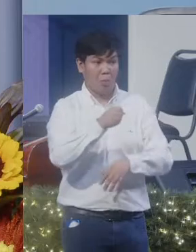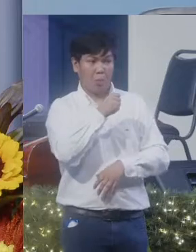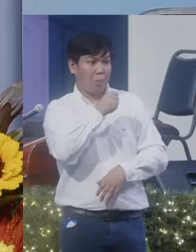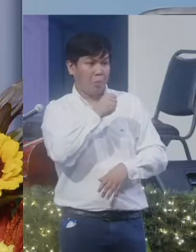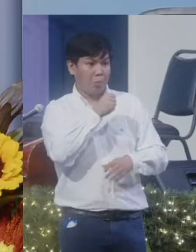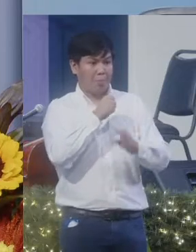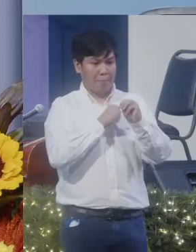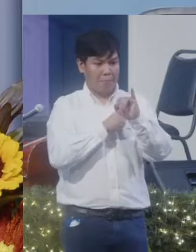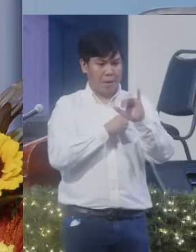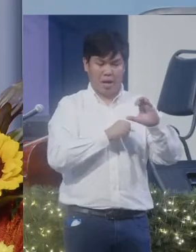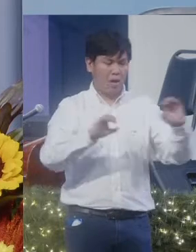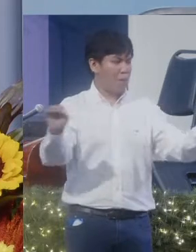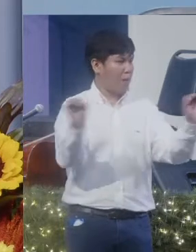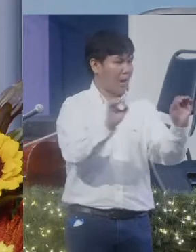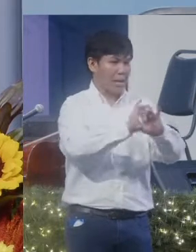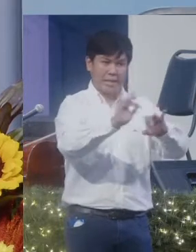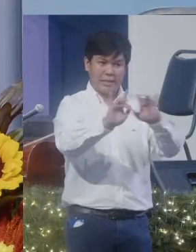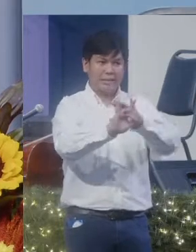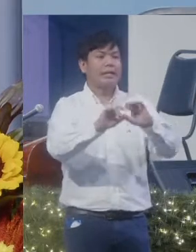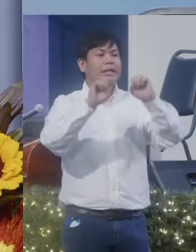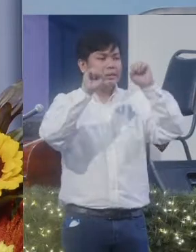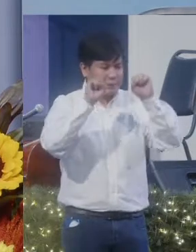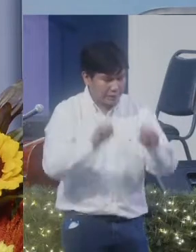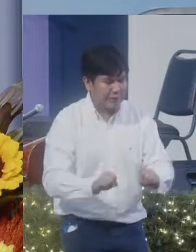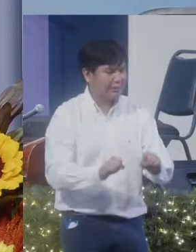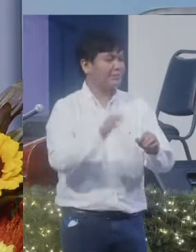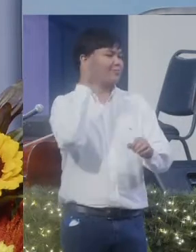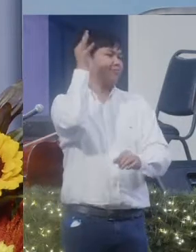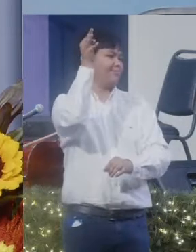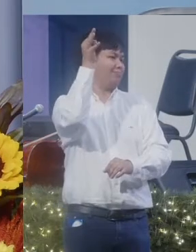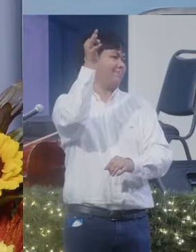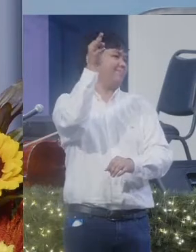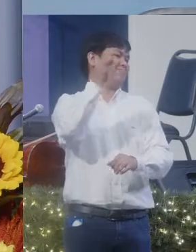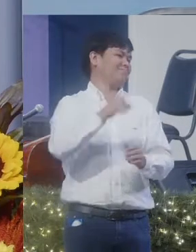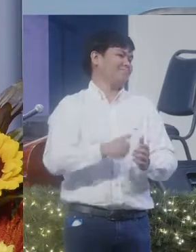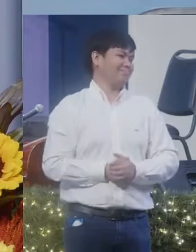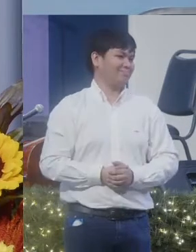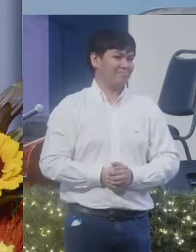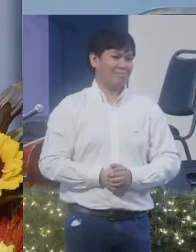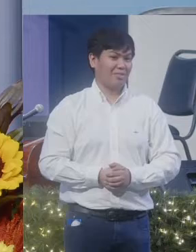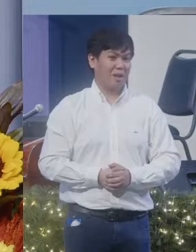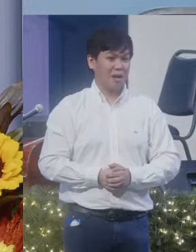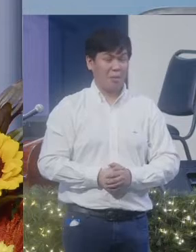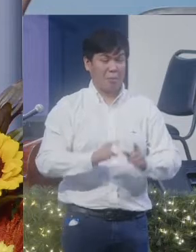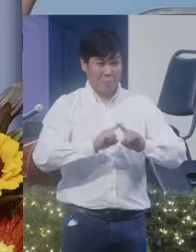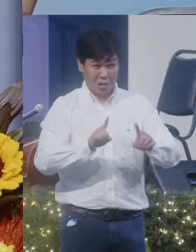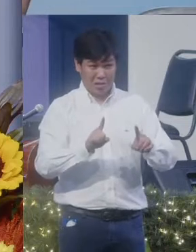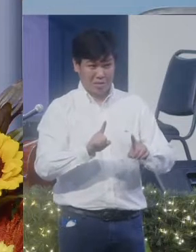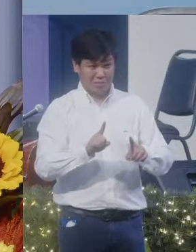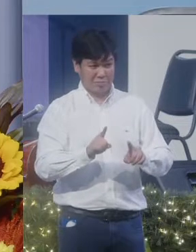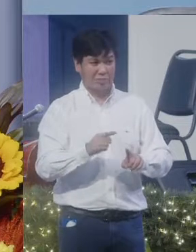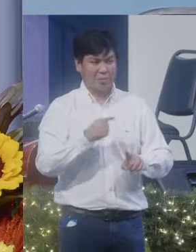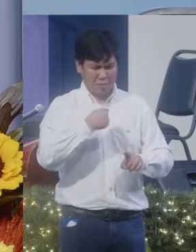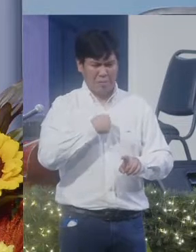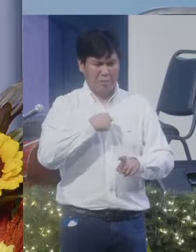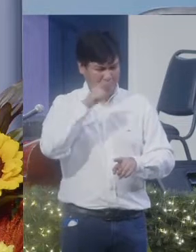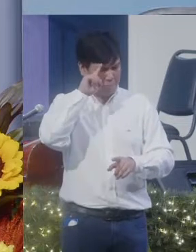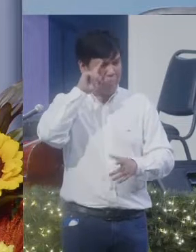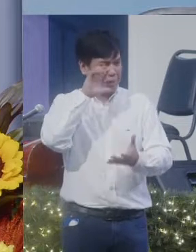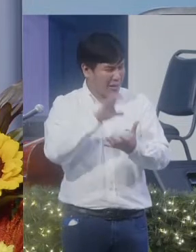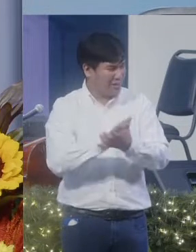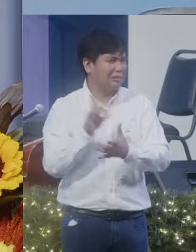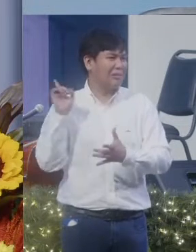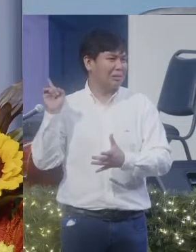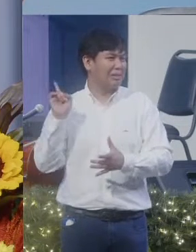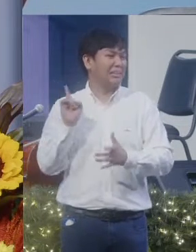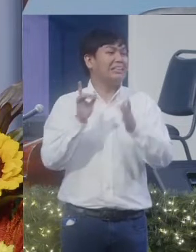system, ang ating Panginoon ay Diyos. Kung nais po niya, ay pwede siyang gumawa ng sound system sa